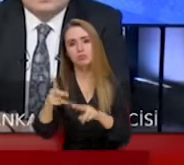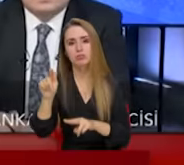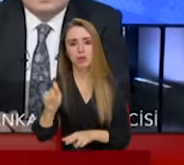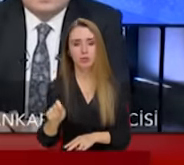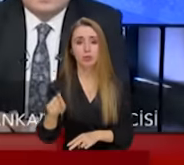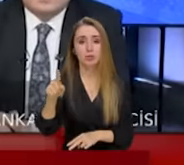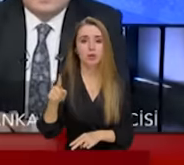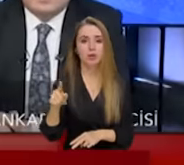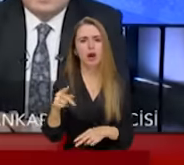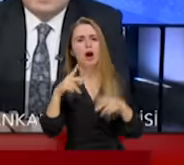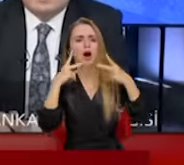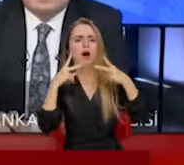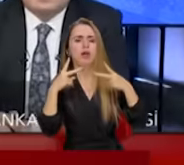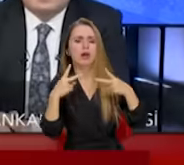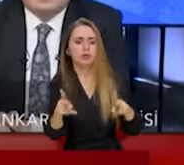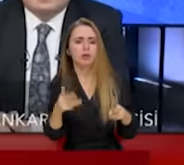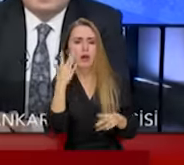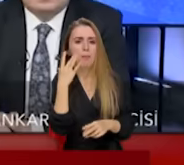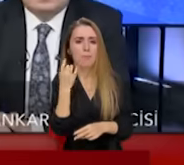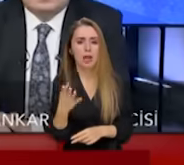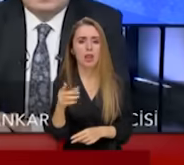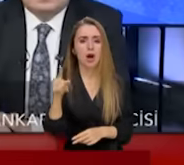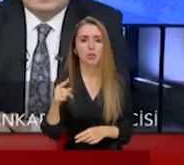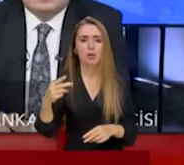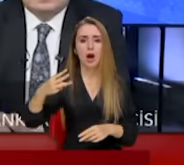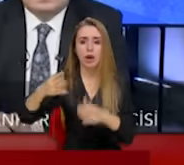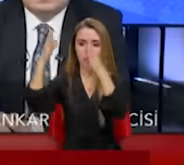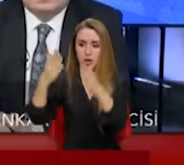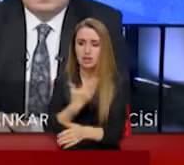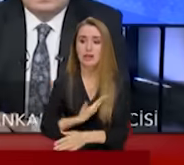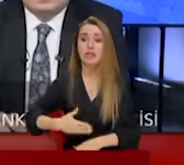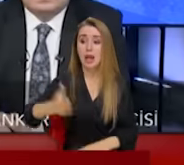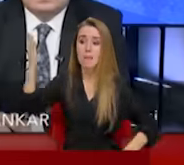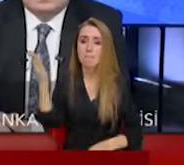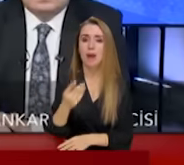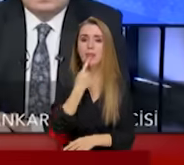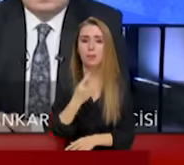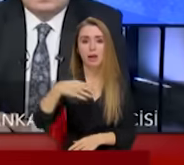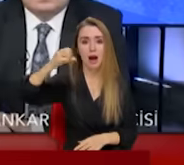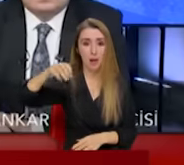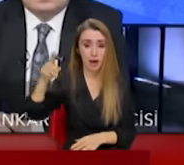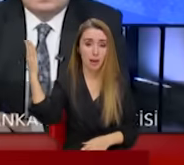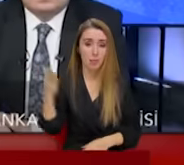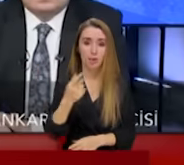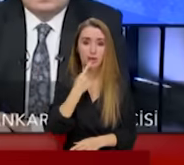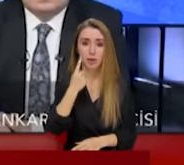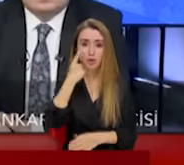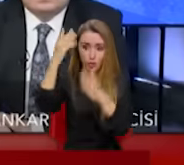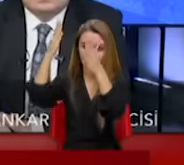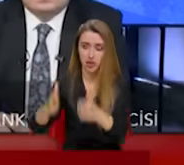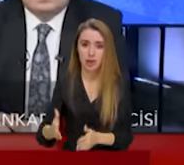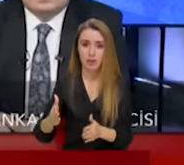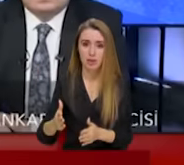bu çok açık bir şekilde Erdoğan sevgisi değil, Erdoğan'a ihanettir AK Parti'ye.